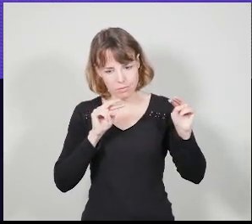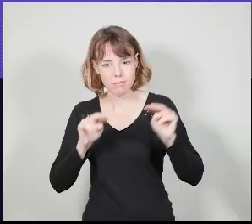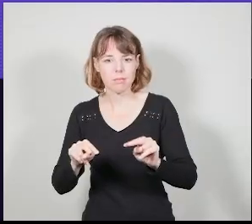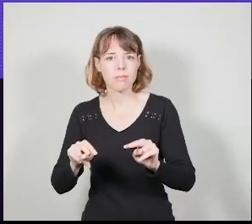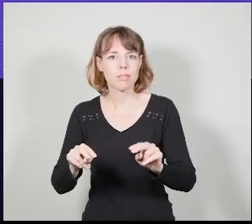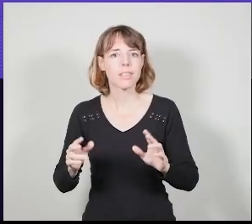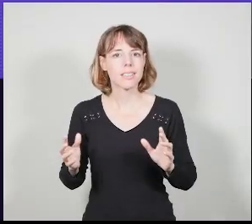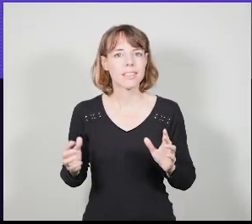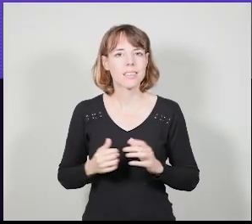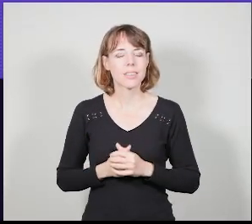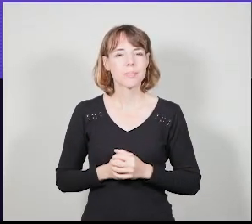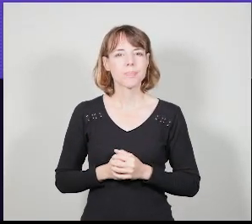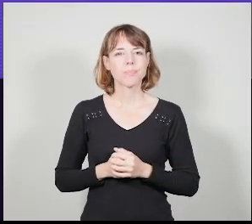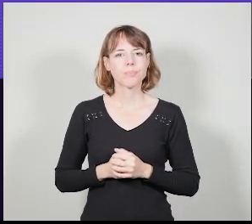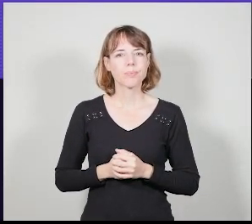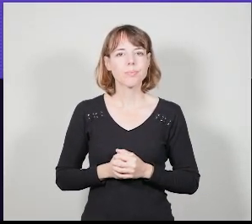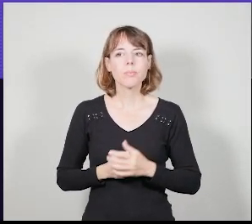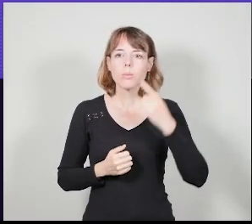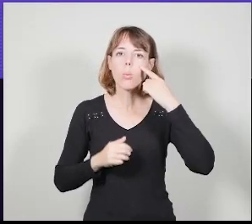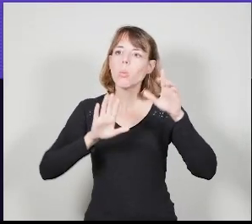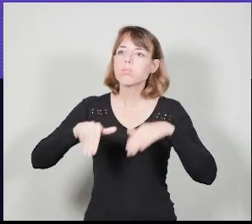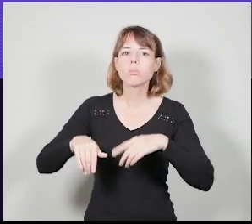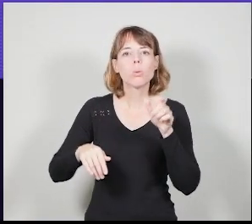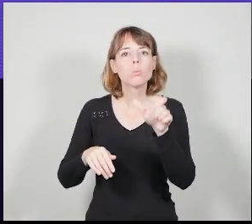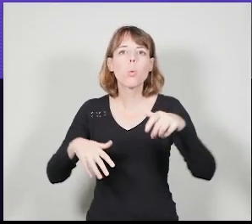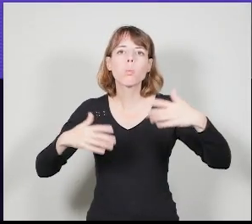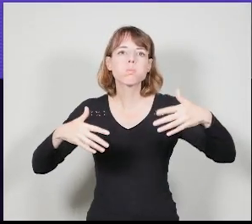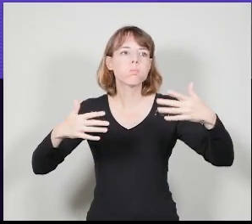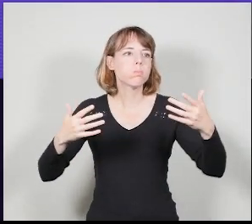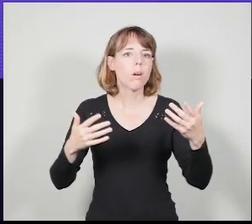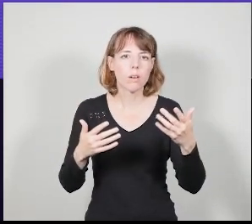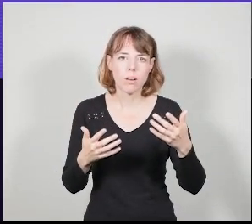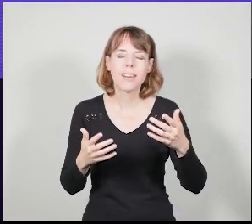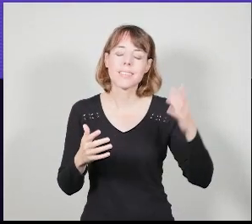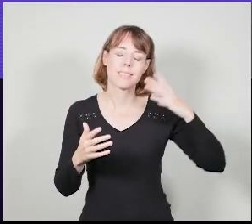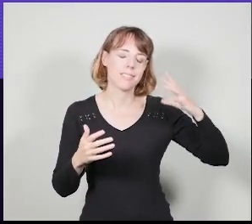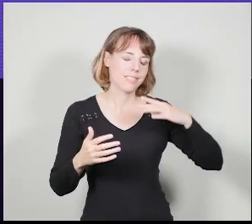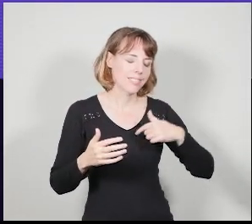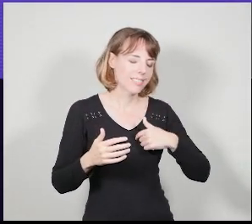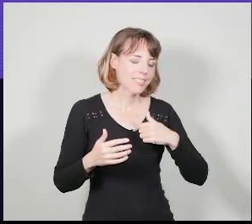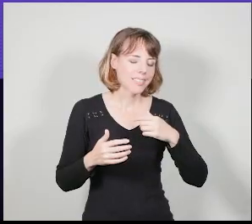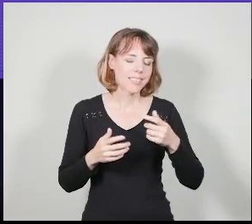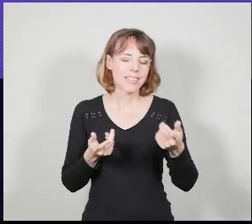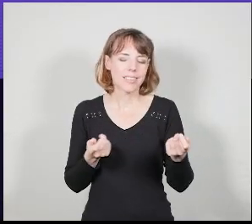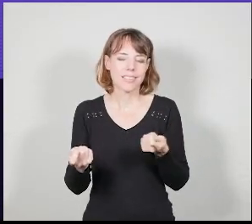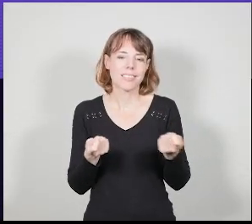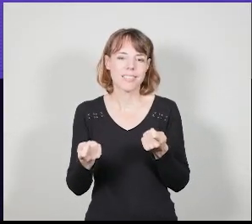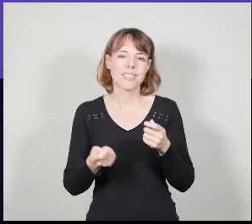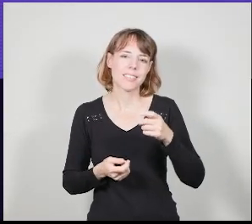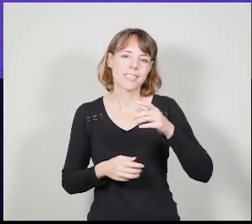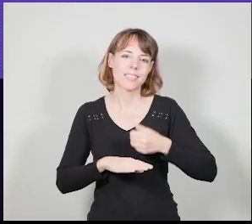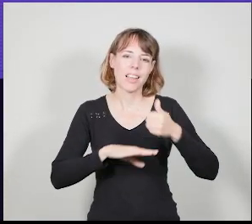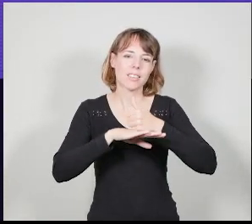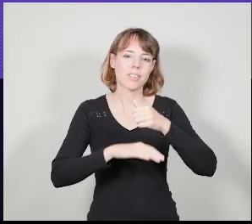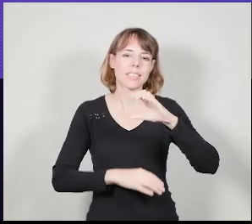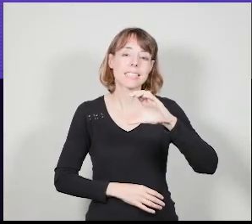on considère que c'est assez secondaire. Je le dis parce que dans une vie antérieure, j'ai été directeur d'un CAT, comme on disait à l'époque, et